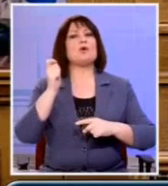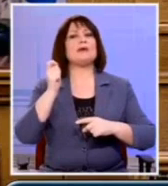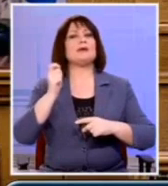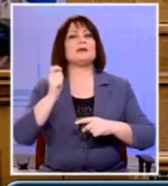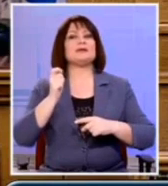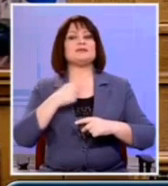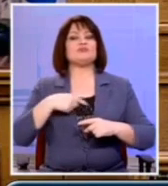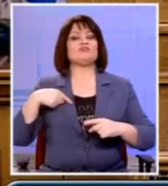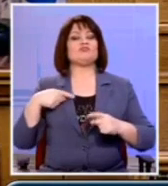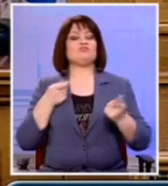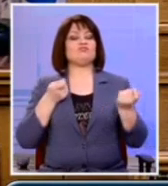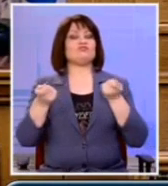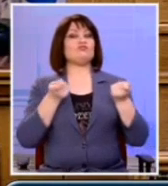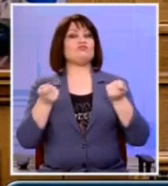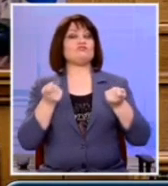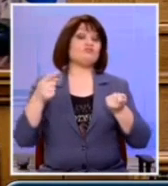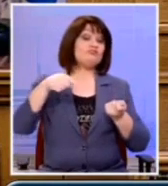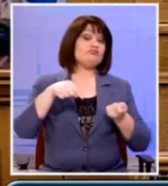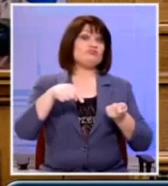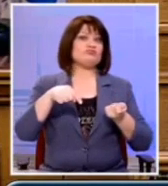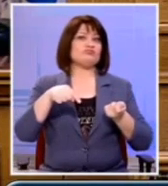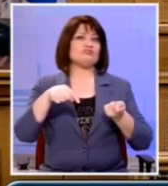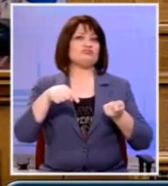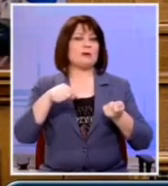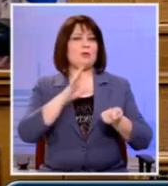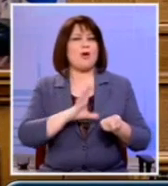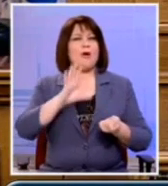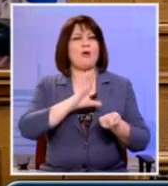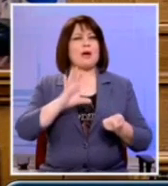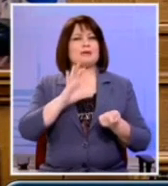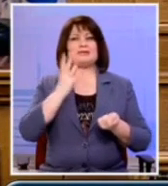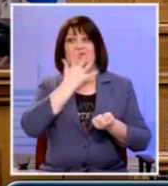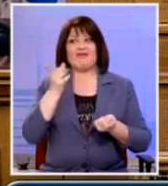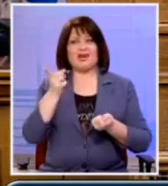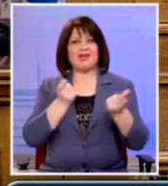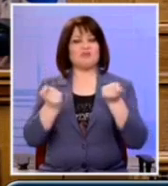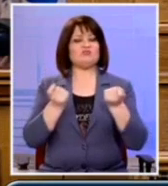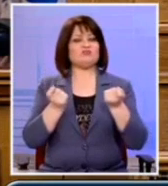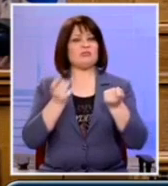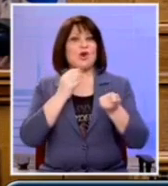κυδεμόνευσης των χωρών αυτών από τις χώρες του κέντρου. Ξέρουμε για παράδειγμα